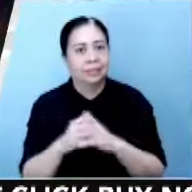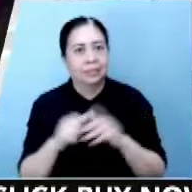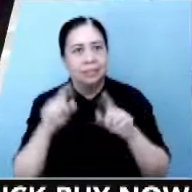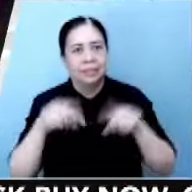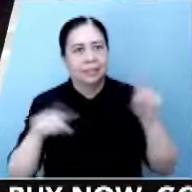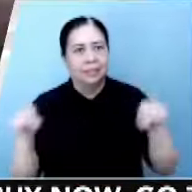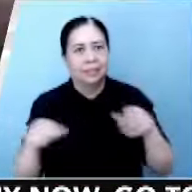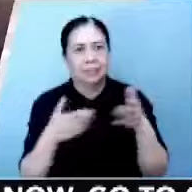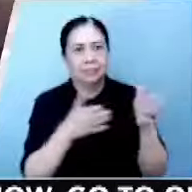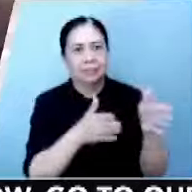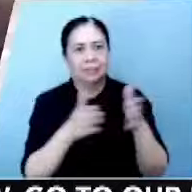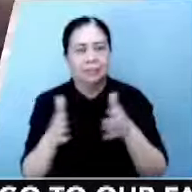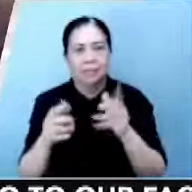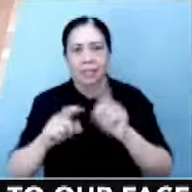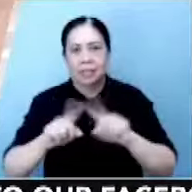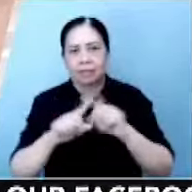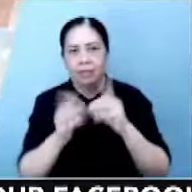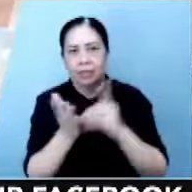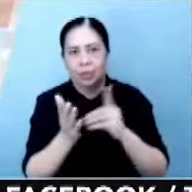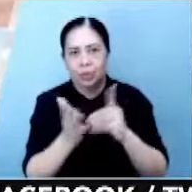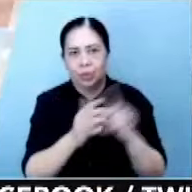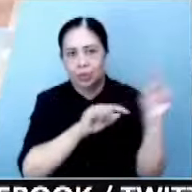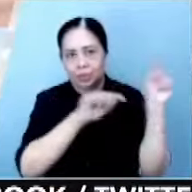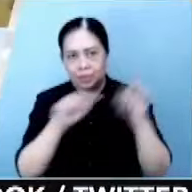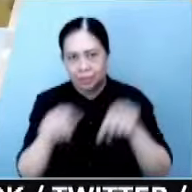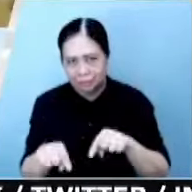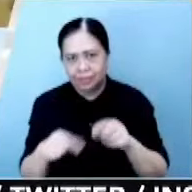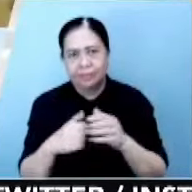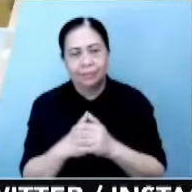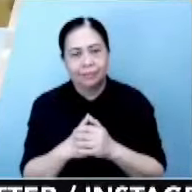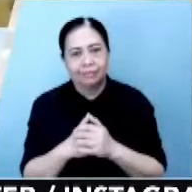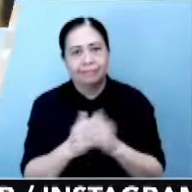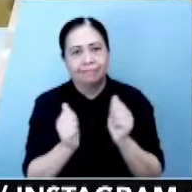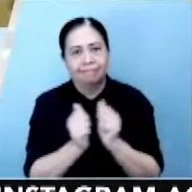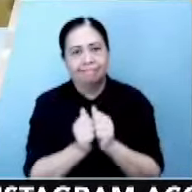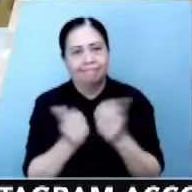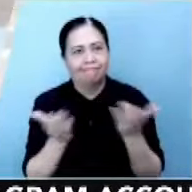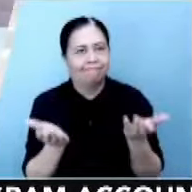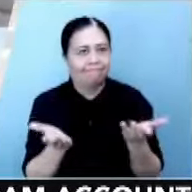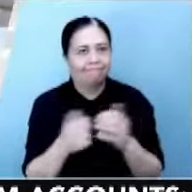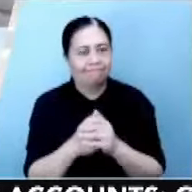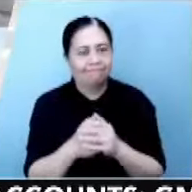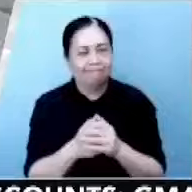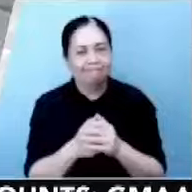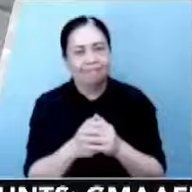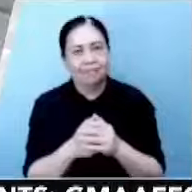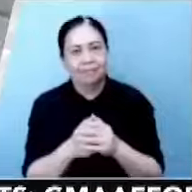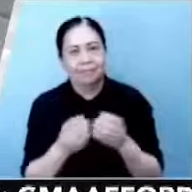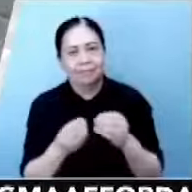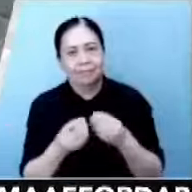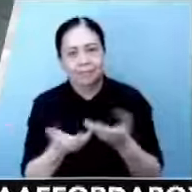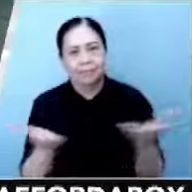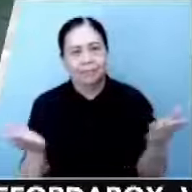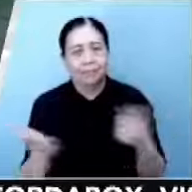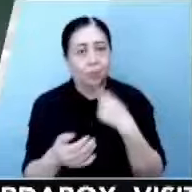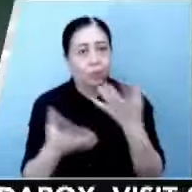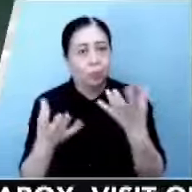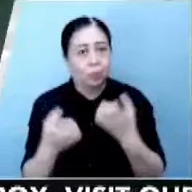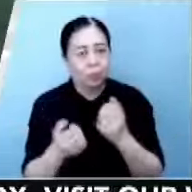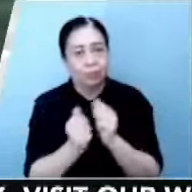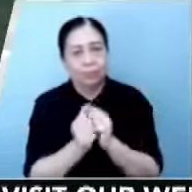Different doctors were able to join us in this venture. Sa mga nais makiisa sa aming